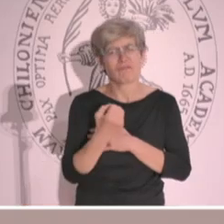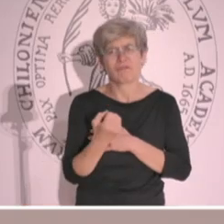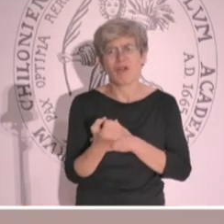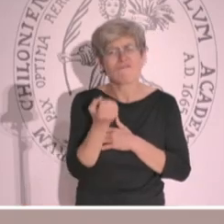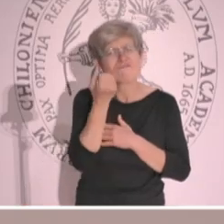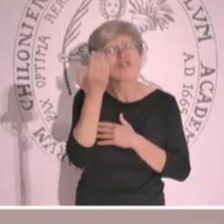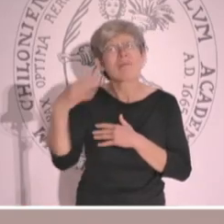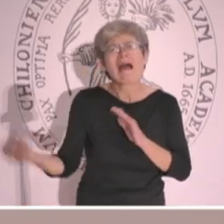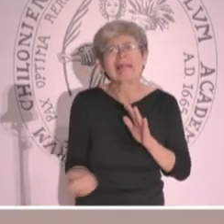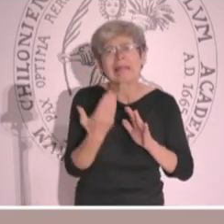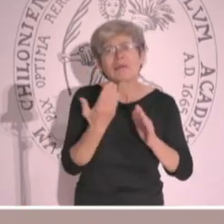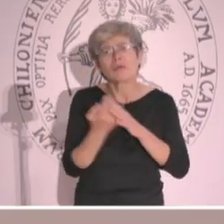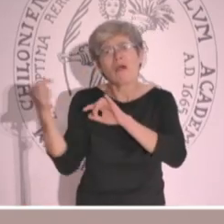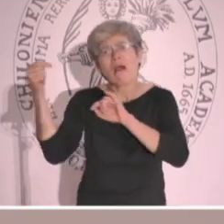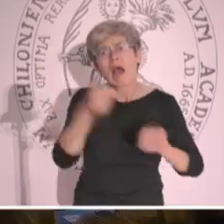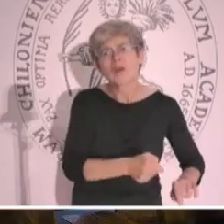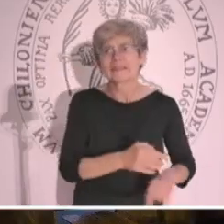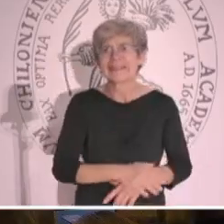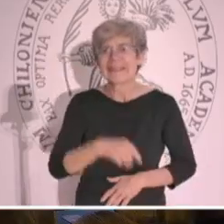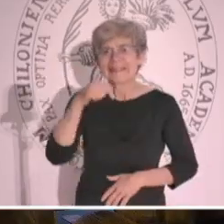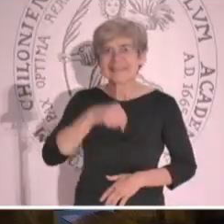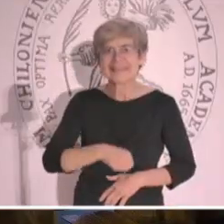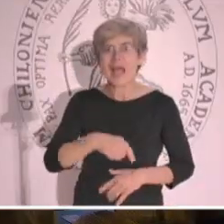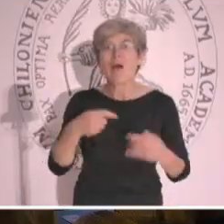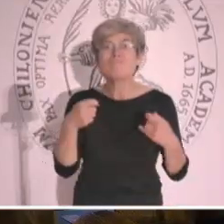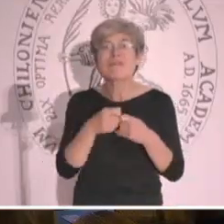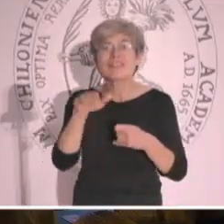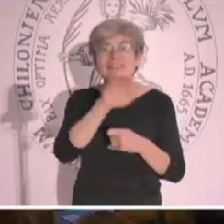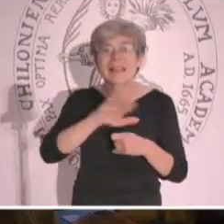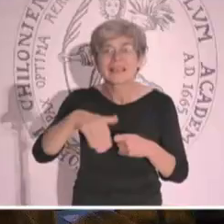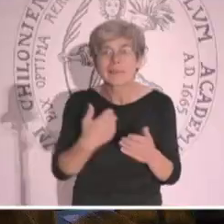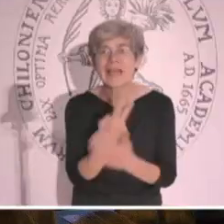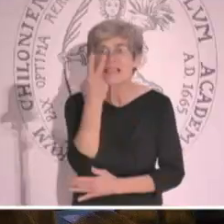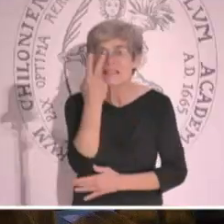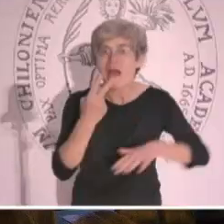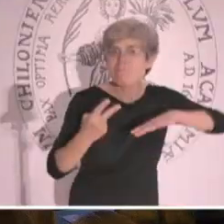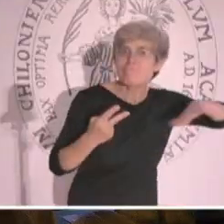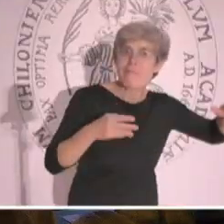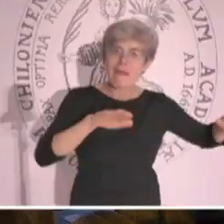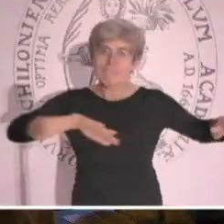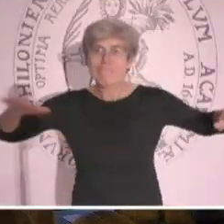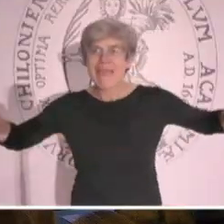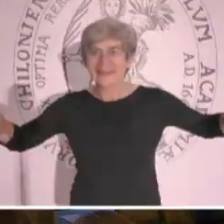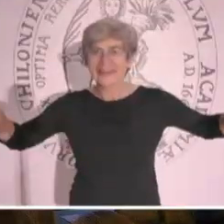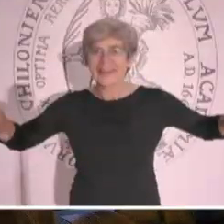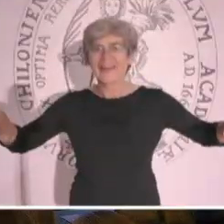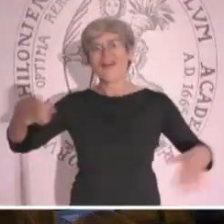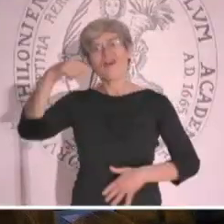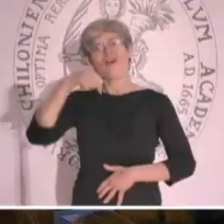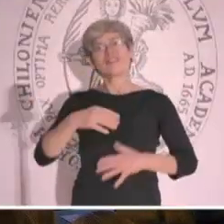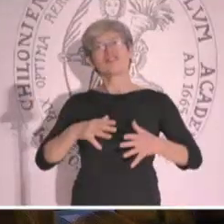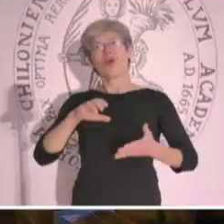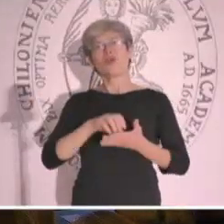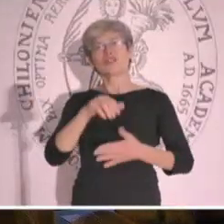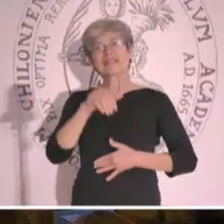sind das einzige Bundesland an zwei Meeren und Kiel ist die einzige Großstadt, die wirklich direkt am Meer liegt. Alle